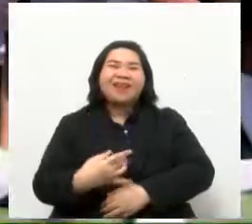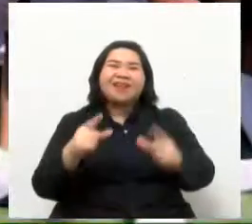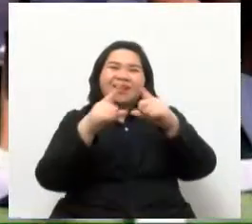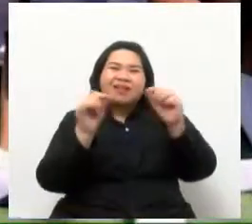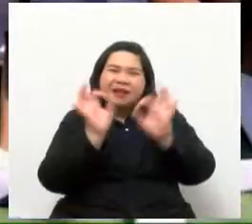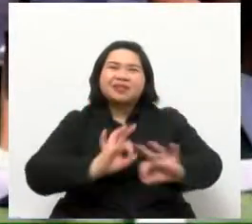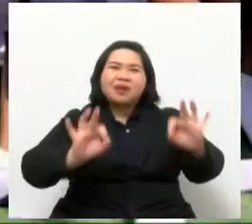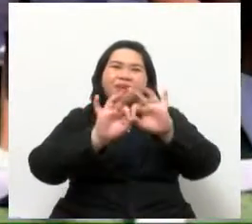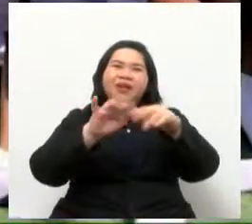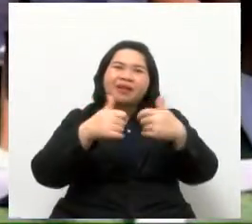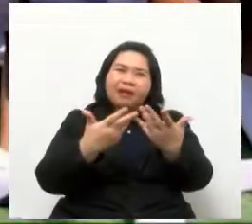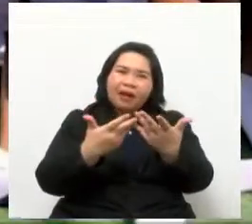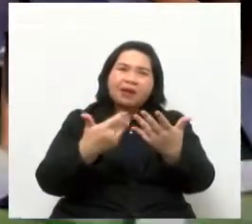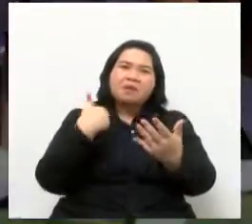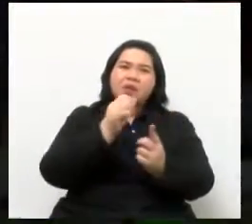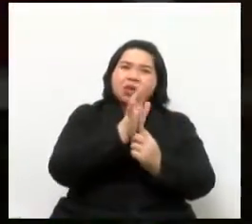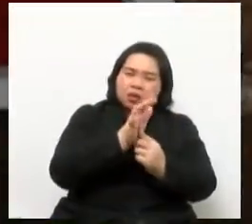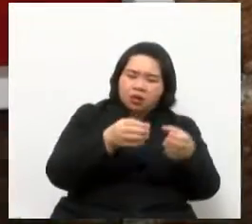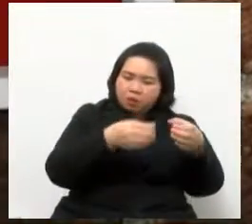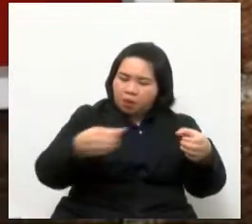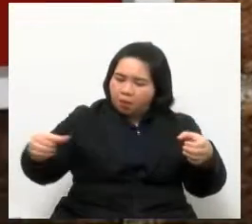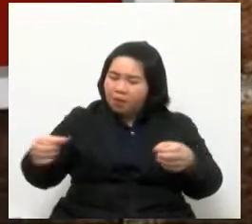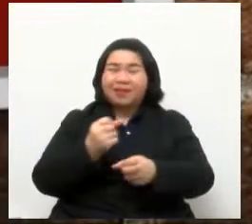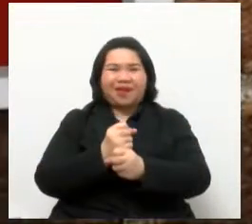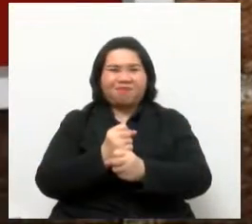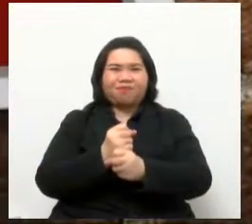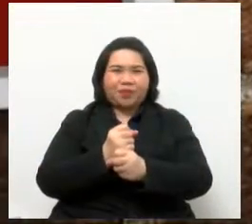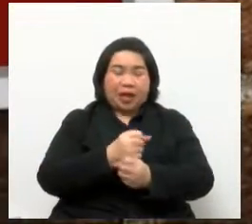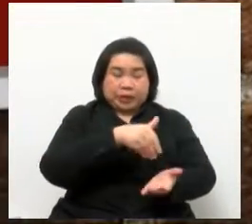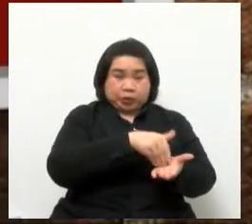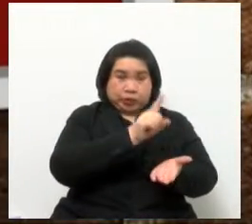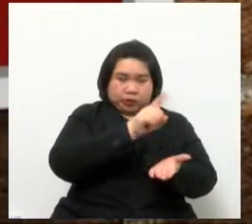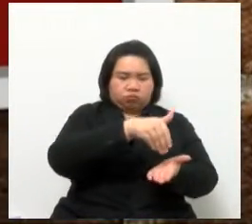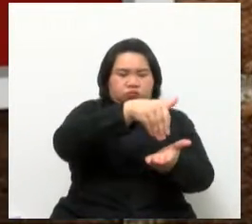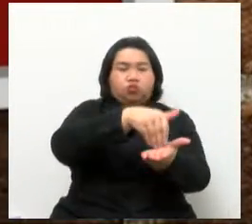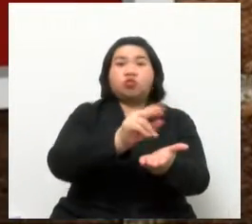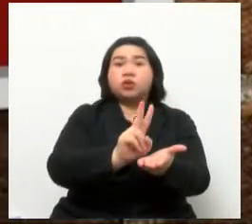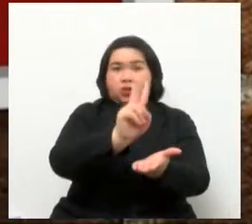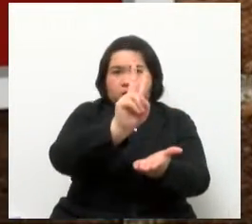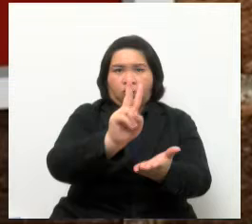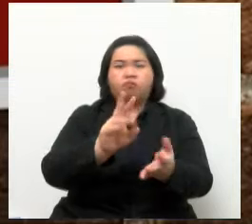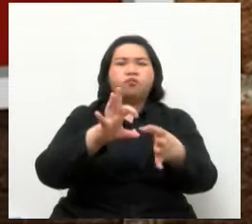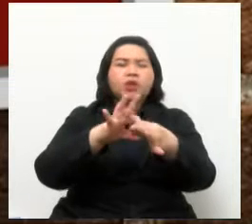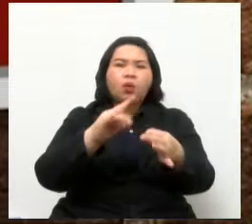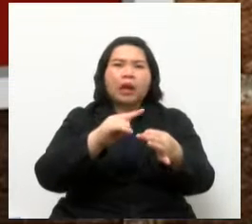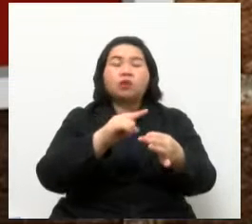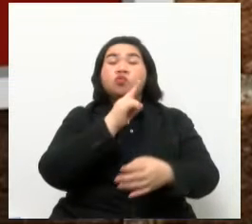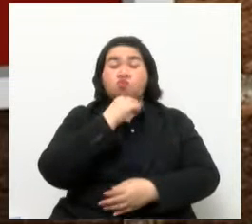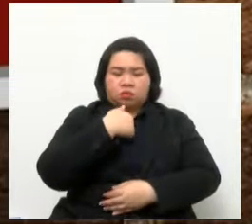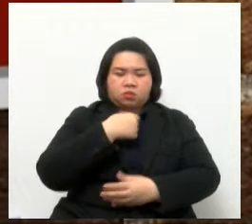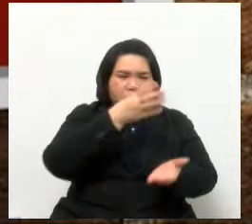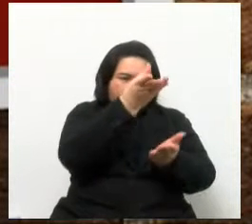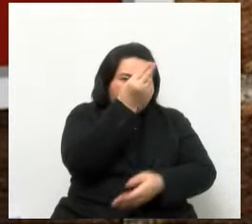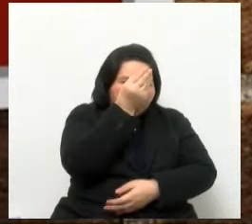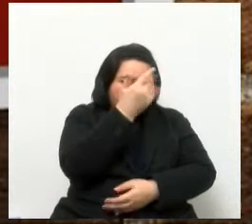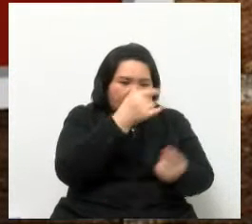และวิถีชีวิตในช่วงต่างๆฐานที่2 ืบสานตำนานประเพณีจุดประทีปตีนก